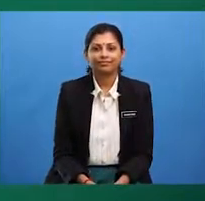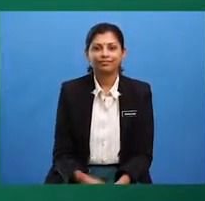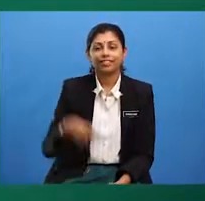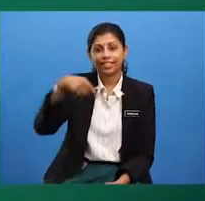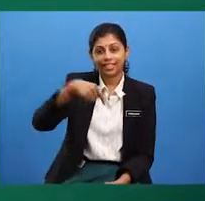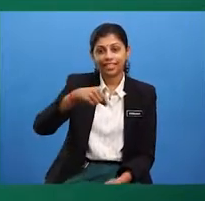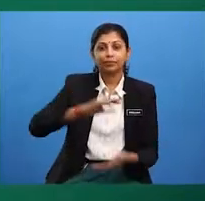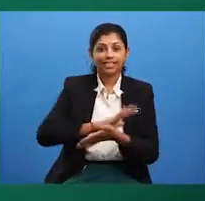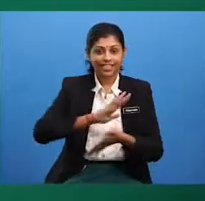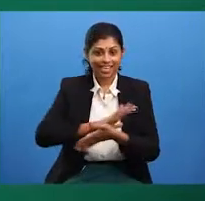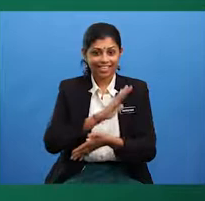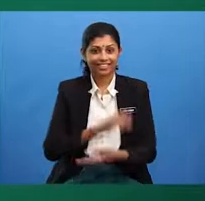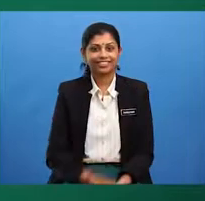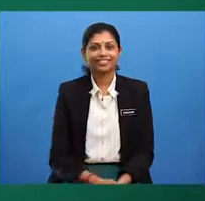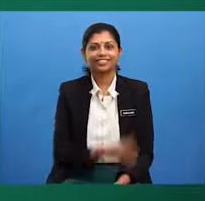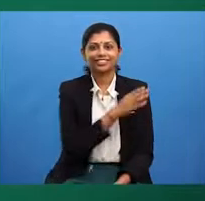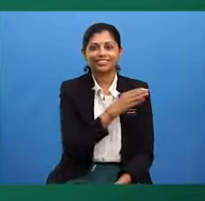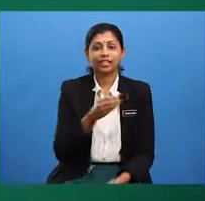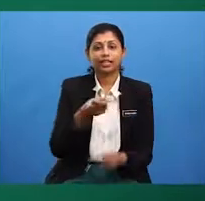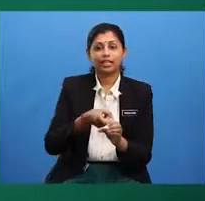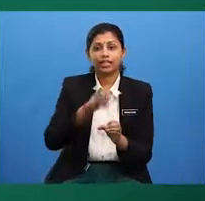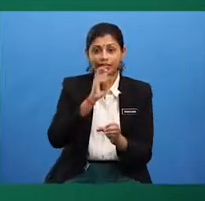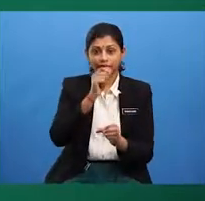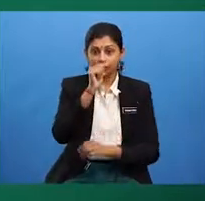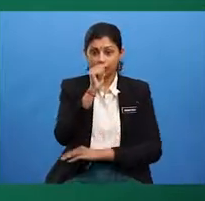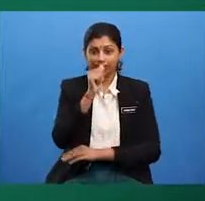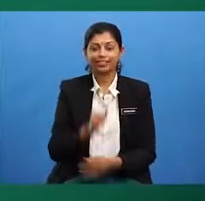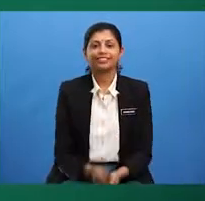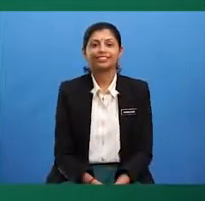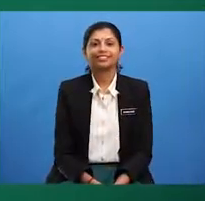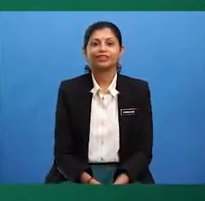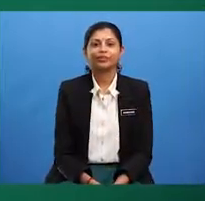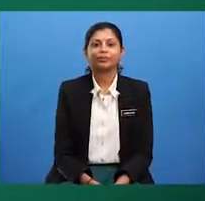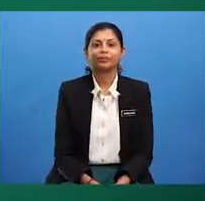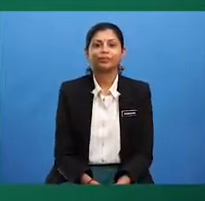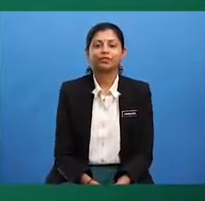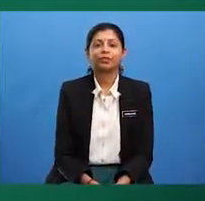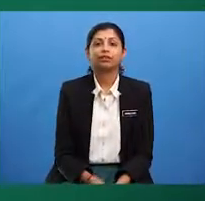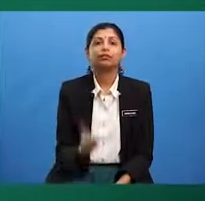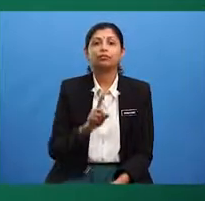Klip kertas dan tin minuman. Objek manakah yang